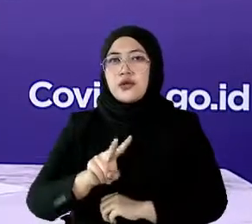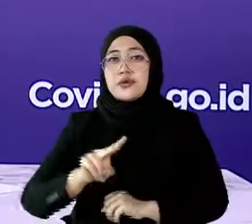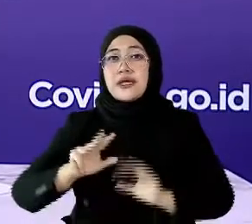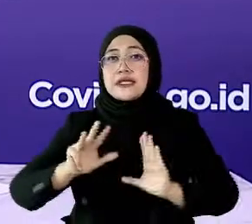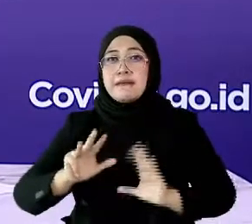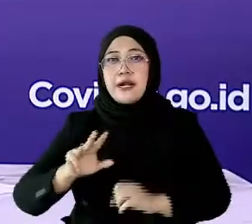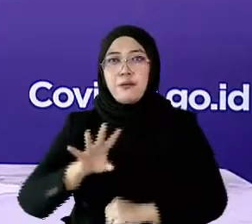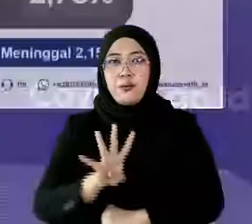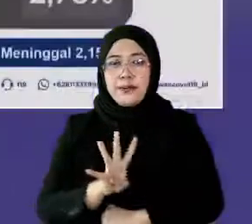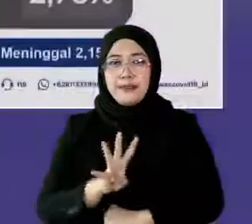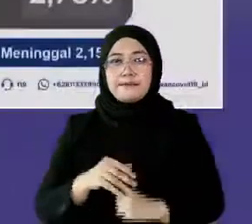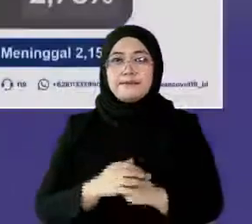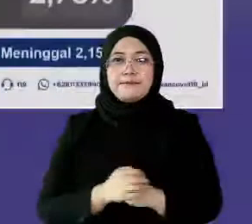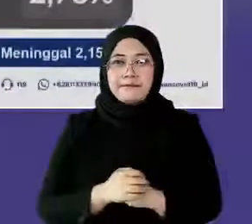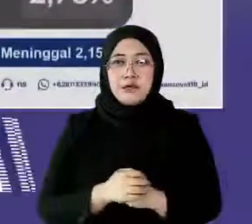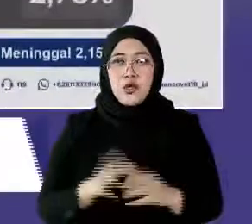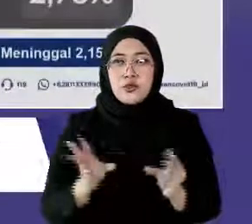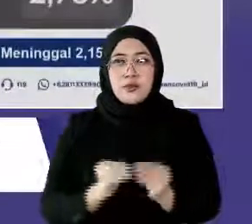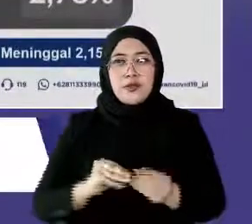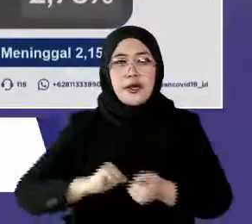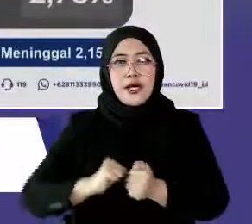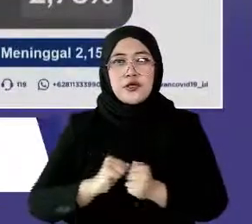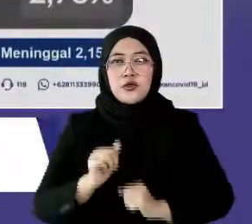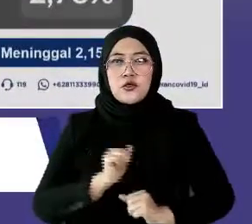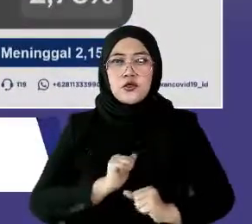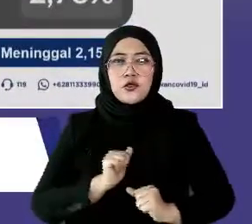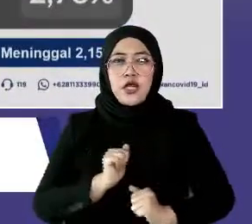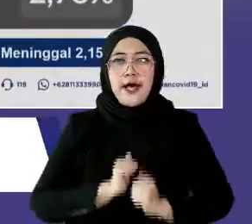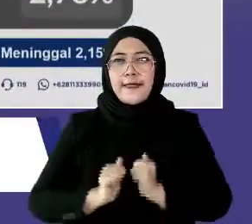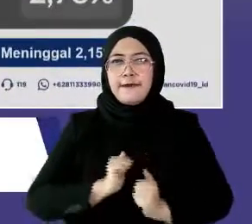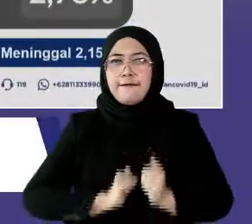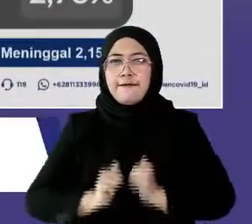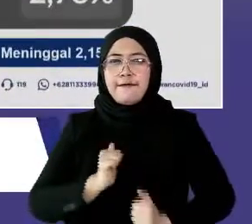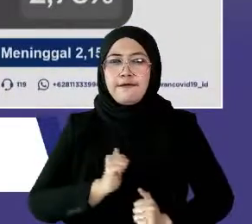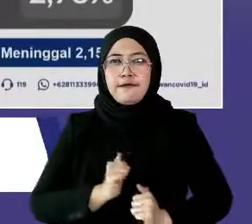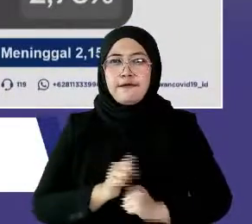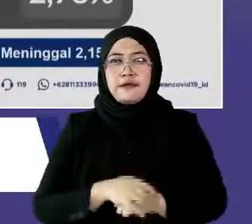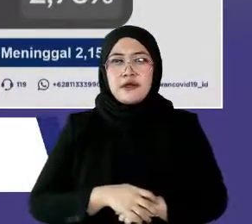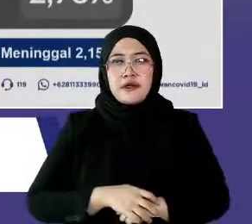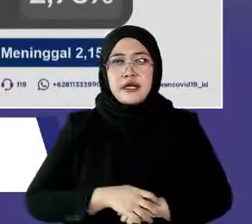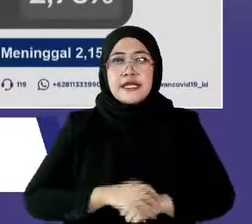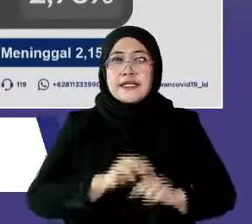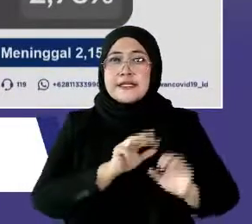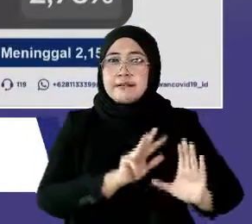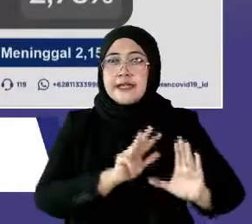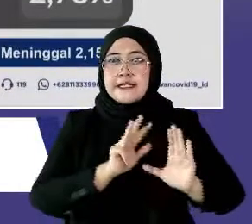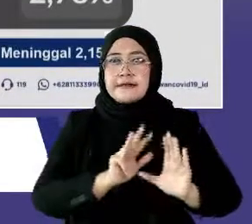6294 dimana jumlah kasus aktif saat ini adalah